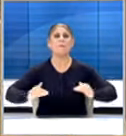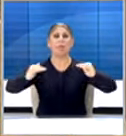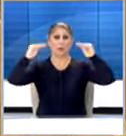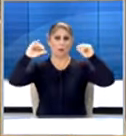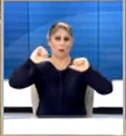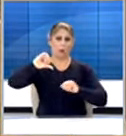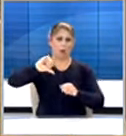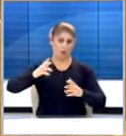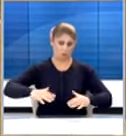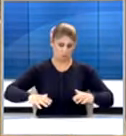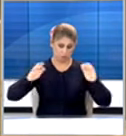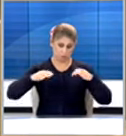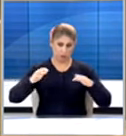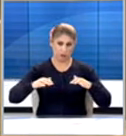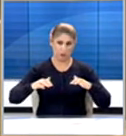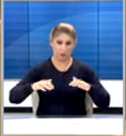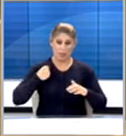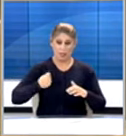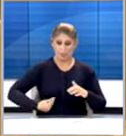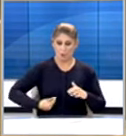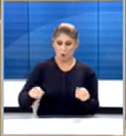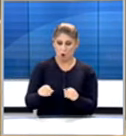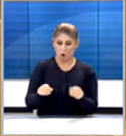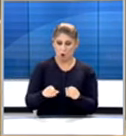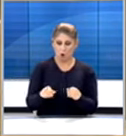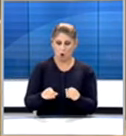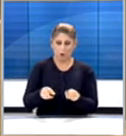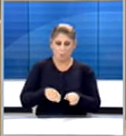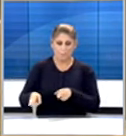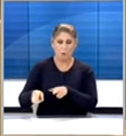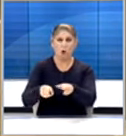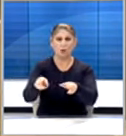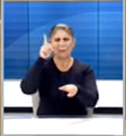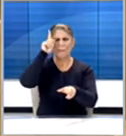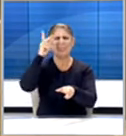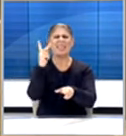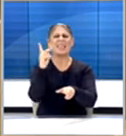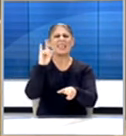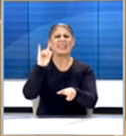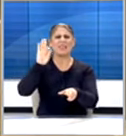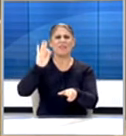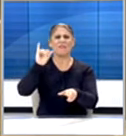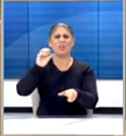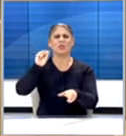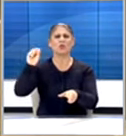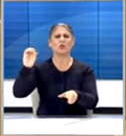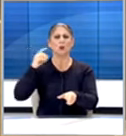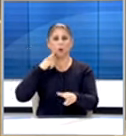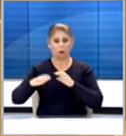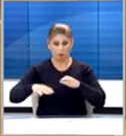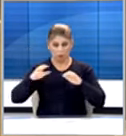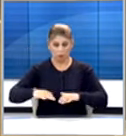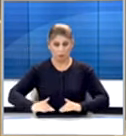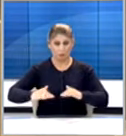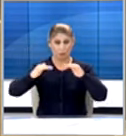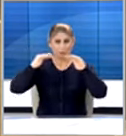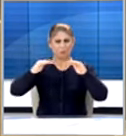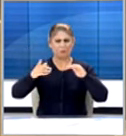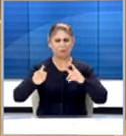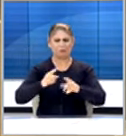Οι Δήμοι λοιπόν δίπλα στον Κηφισό προειδοποίησαν ήδη πως οι πλημμύρες είναι θέμα χρόνου να συμβούν. Και τότε